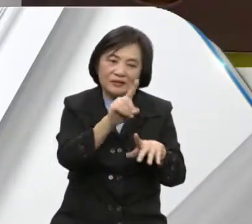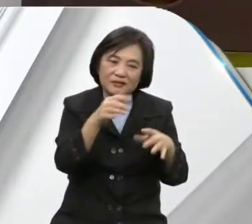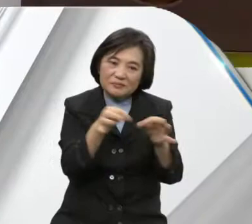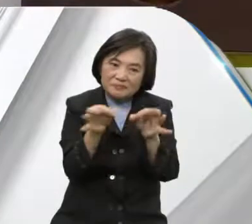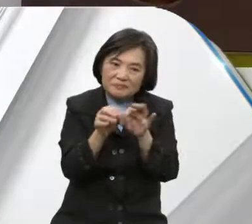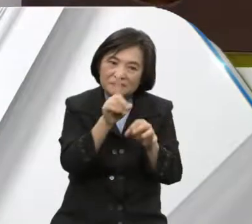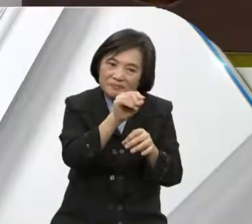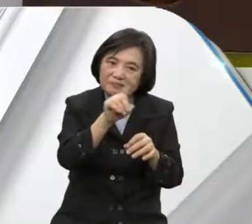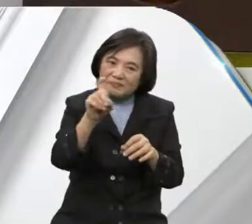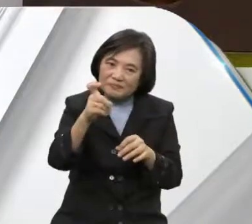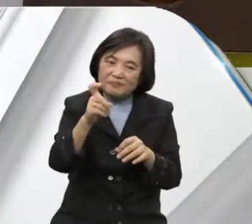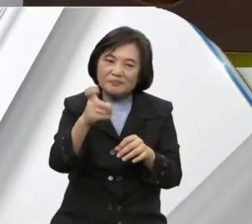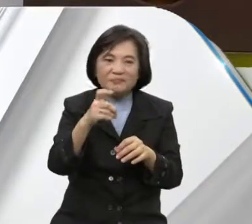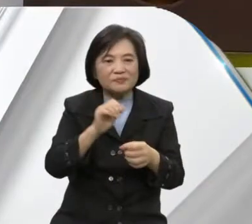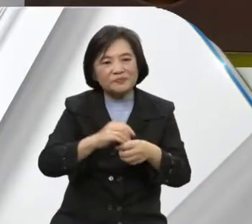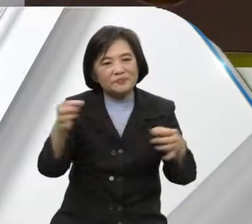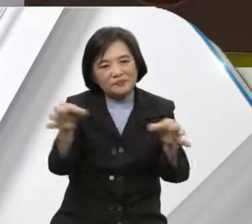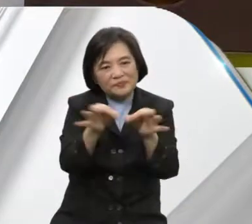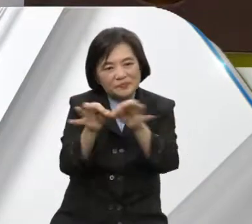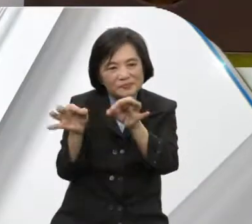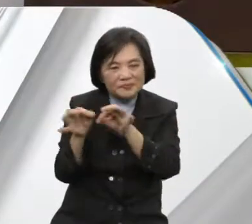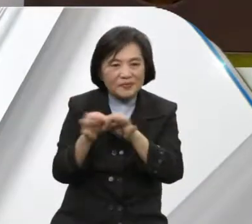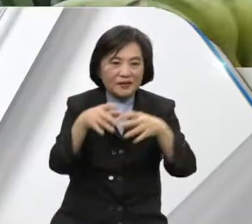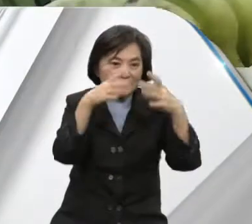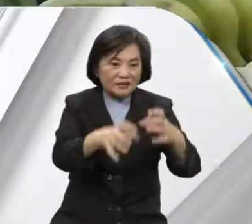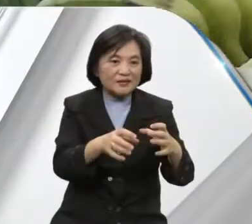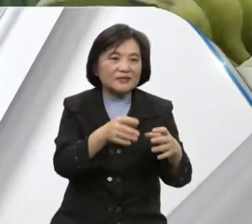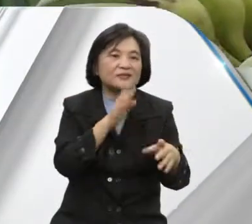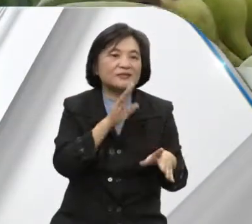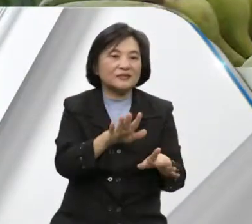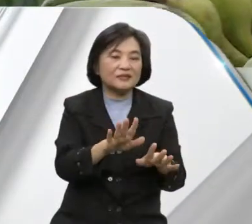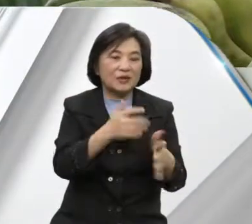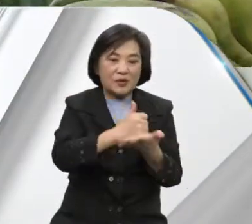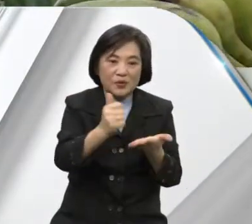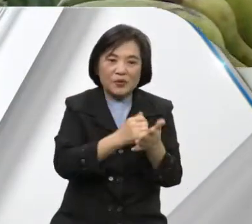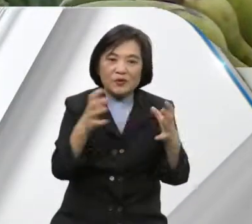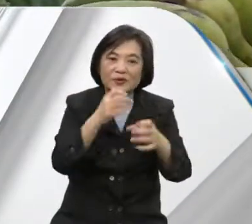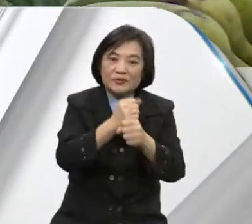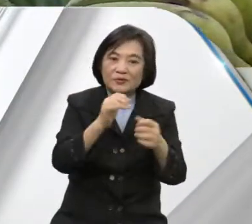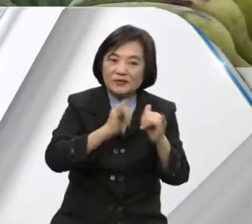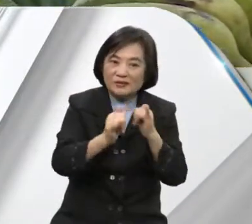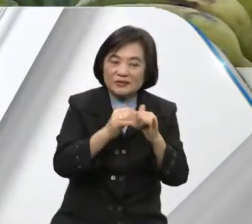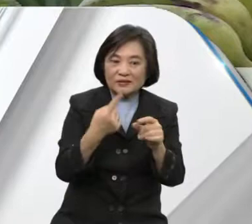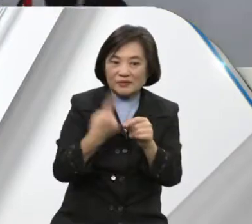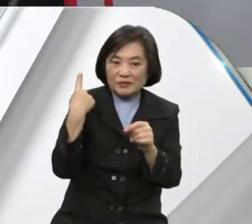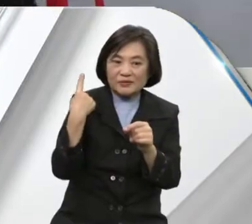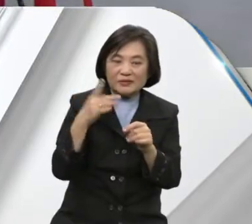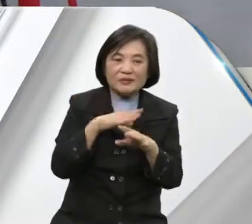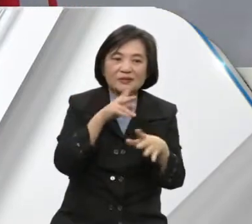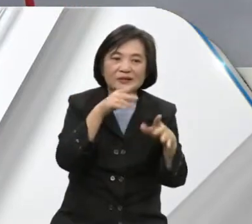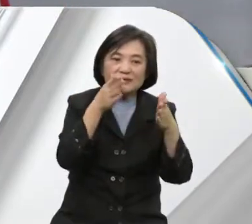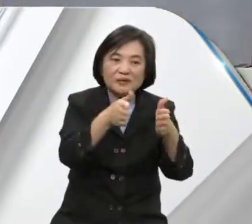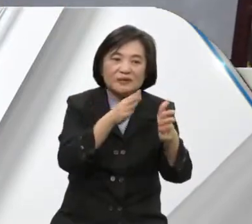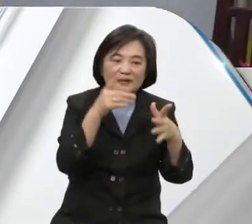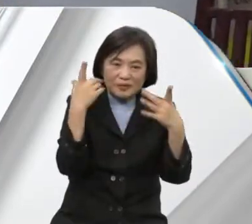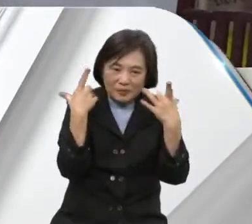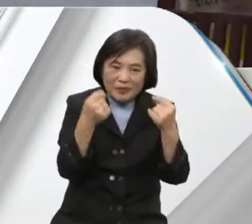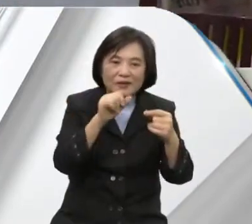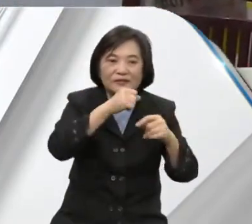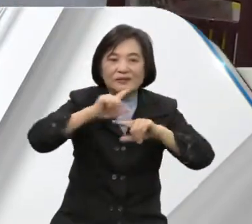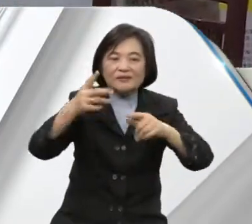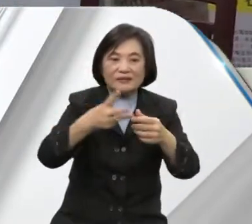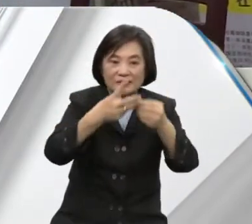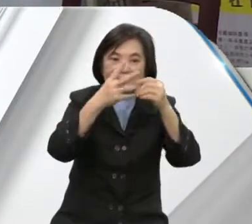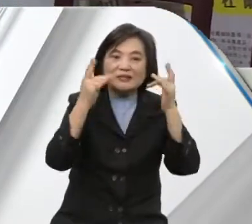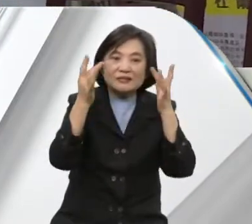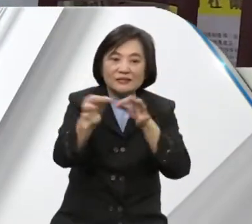万无天错，照顾主神呢推动有机有山农山院社合作社。啲邱人员带漂嘅建房嘅医生员呢推动天